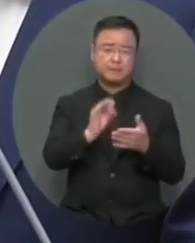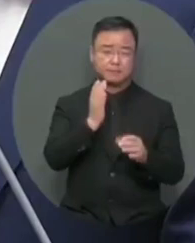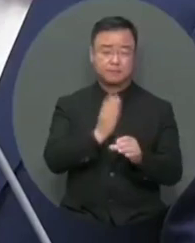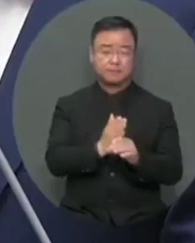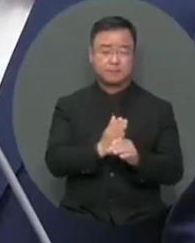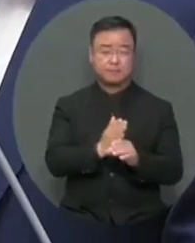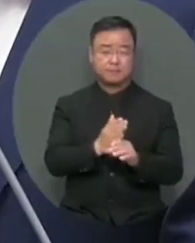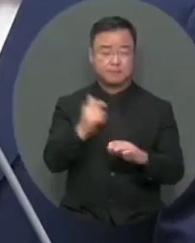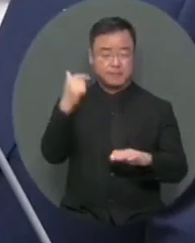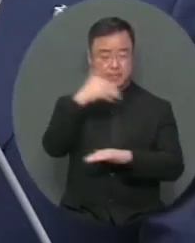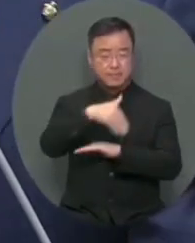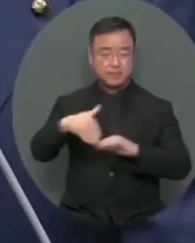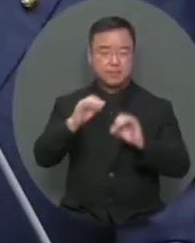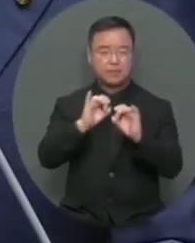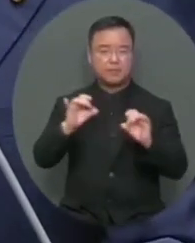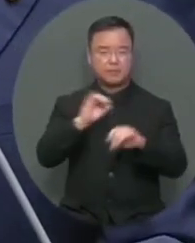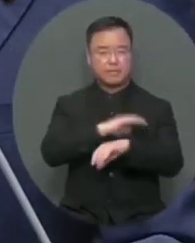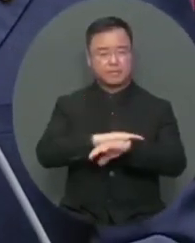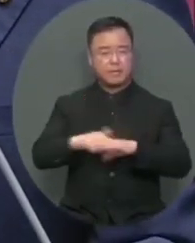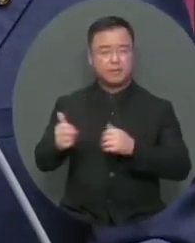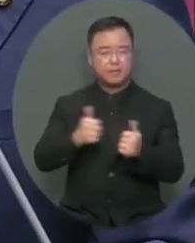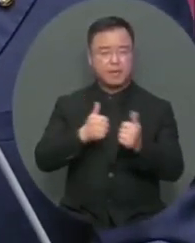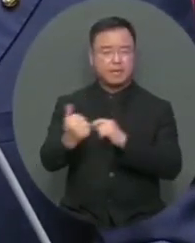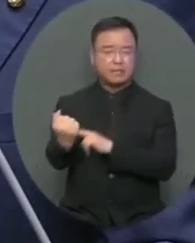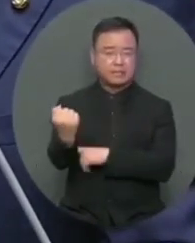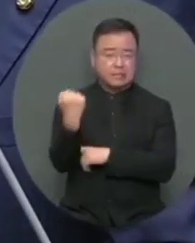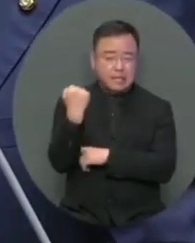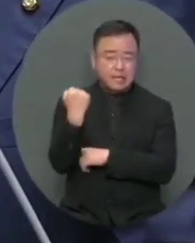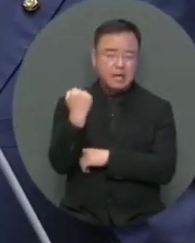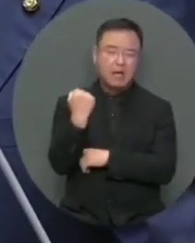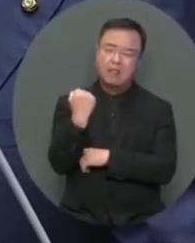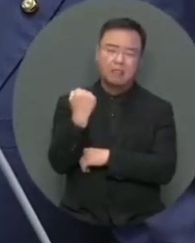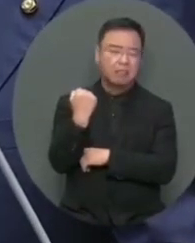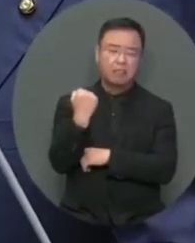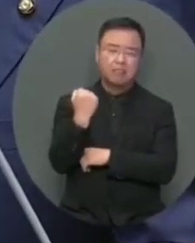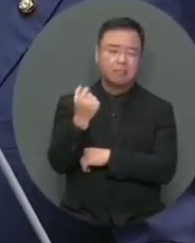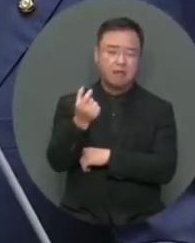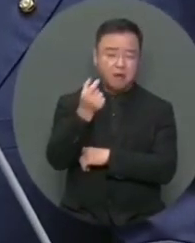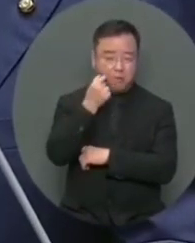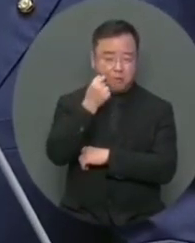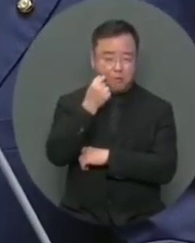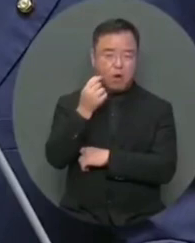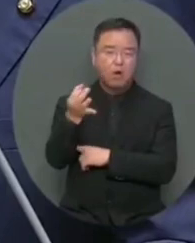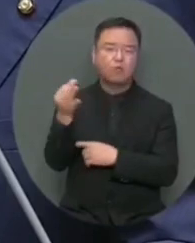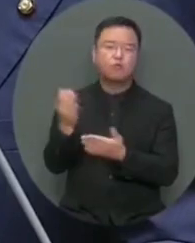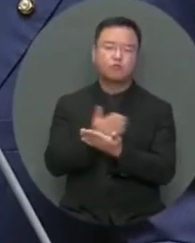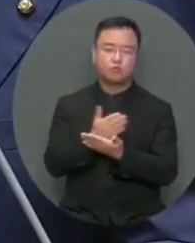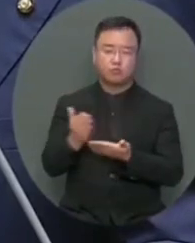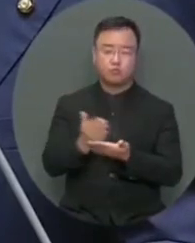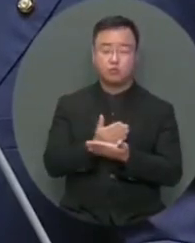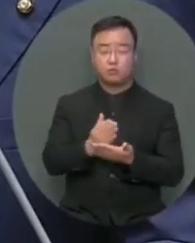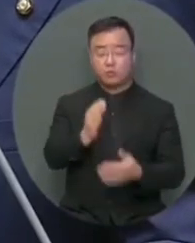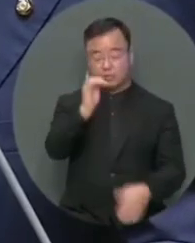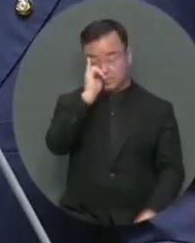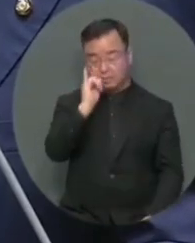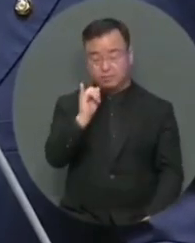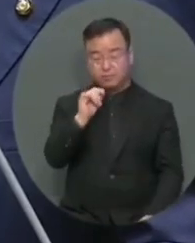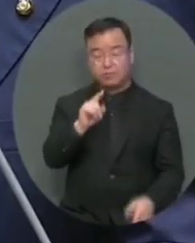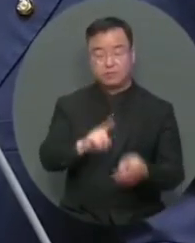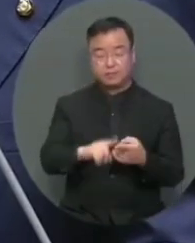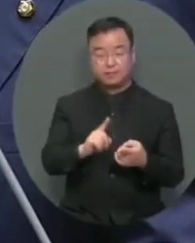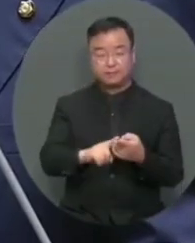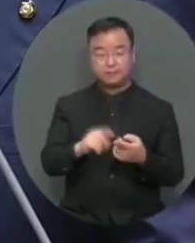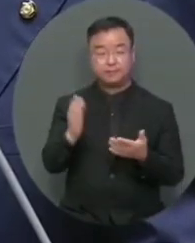말하자면 프로젝트별로 제대로 경쟁력을 발휘할 수 없게 되는 그런 자원 배분이 일어나고 또 특히 그 자원